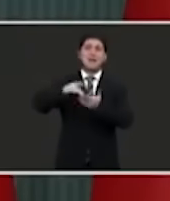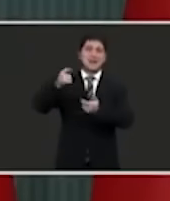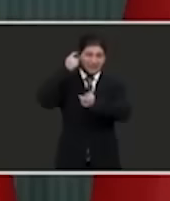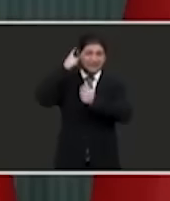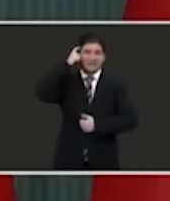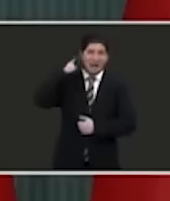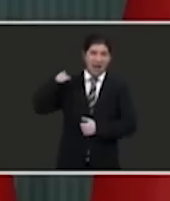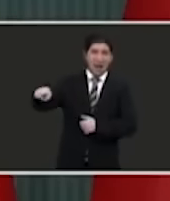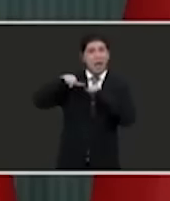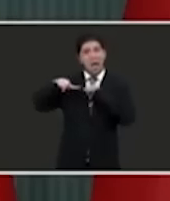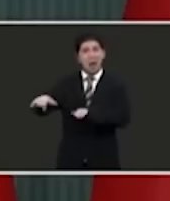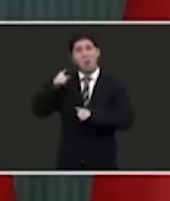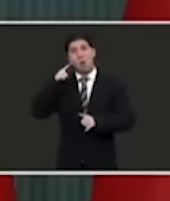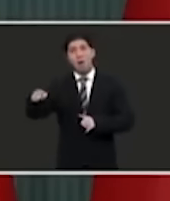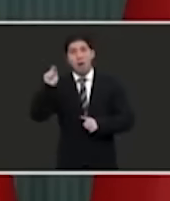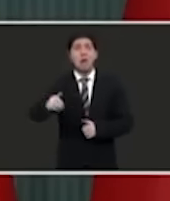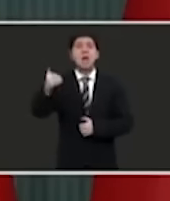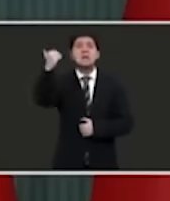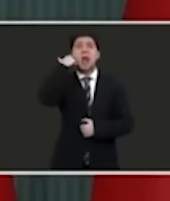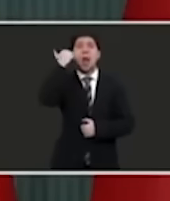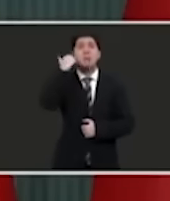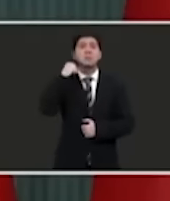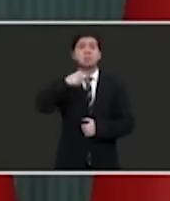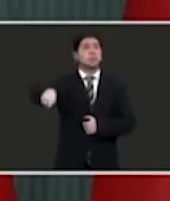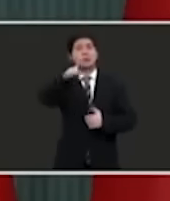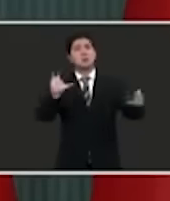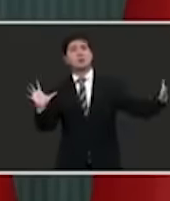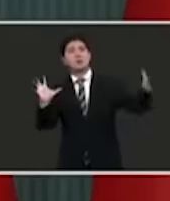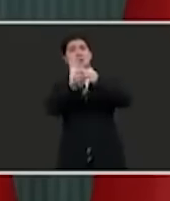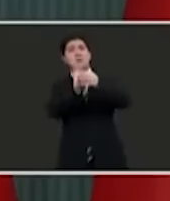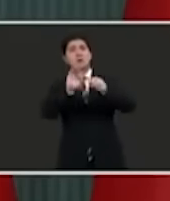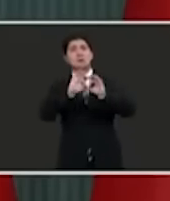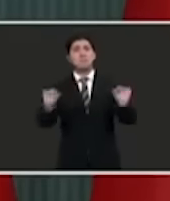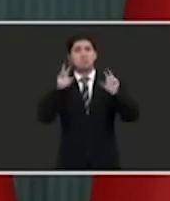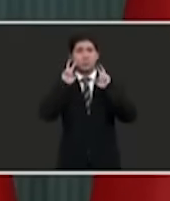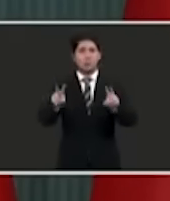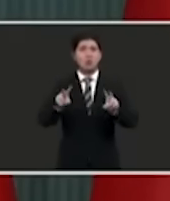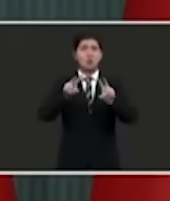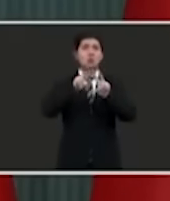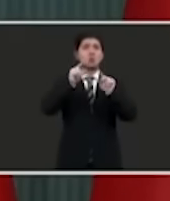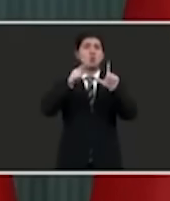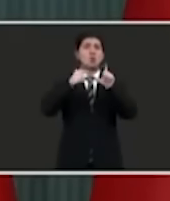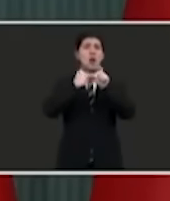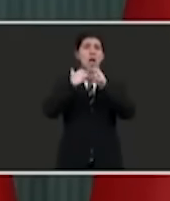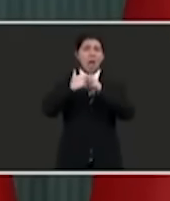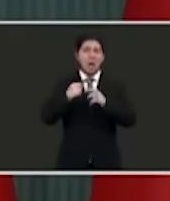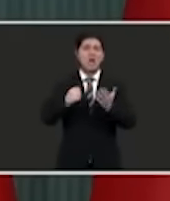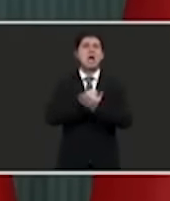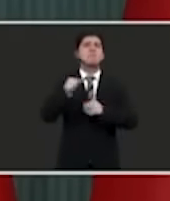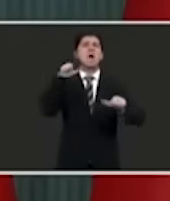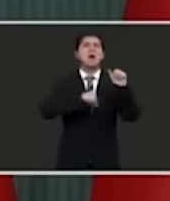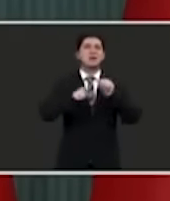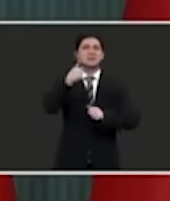İsrail'le sergilediği yalan kardeşliğidir. Nükleer ve kimyasal silah